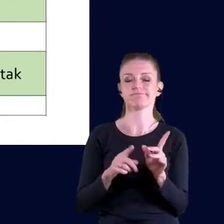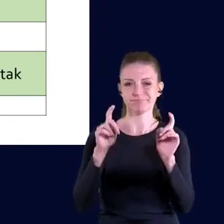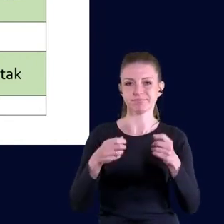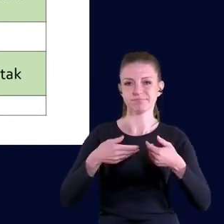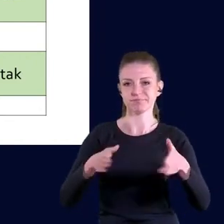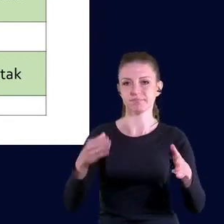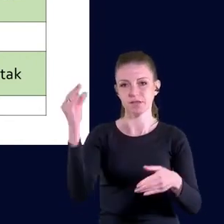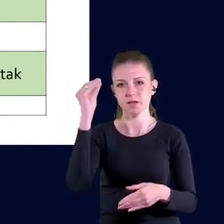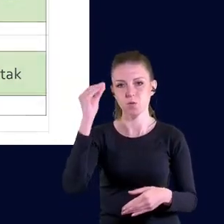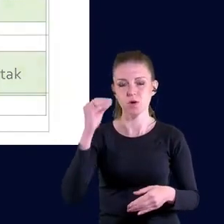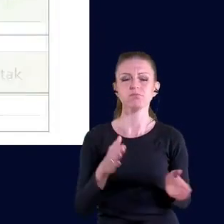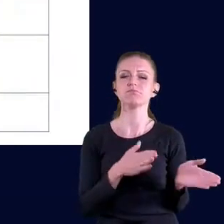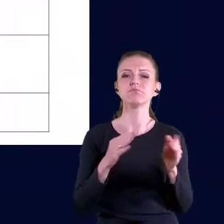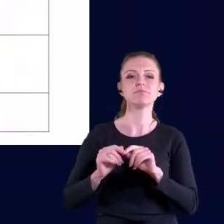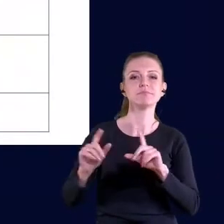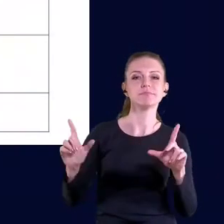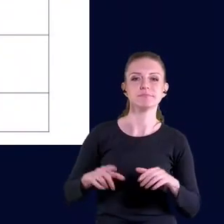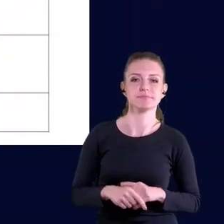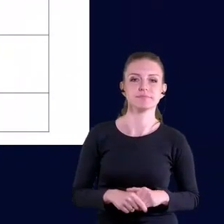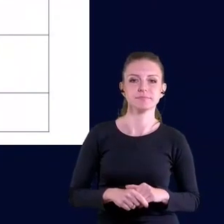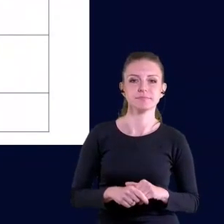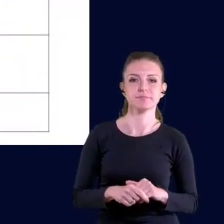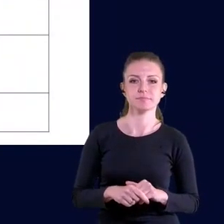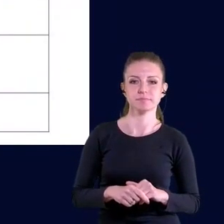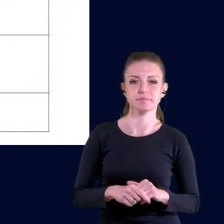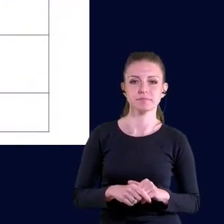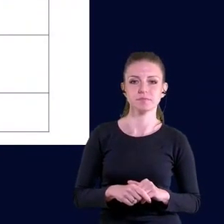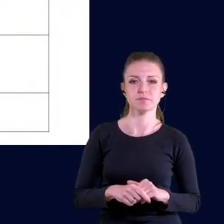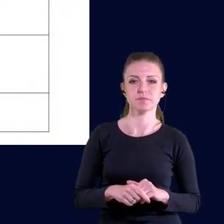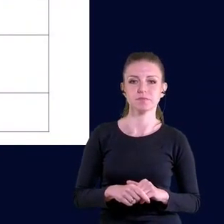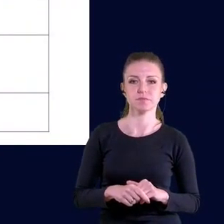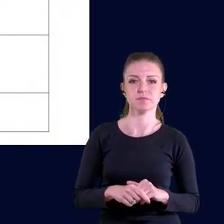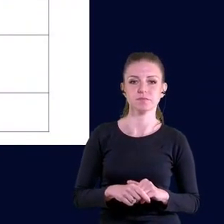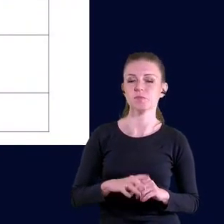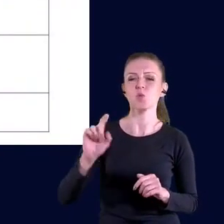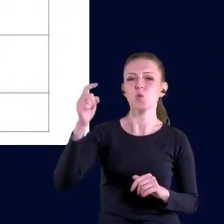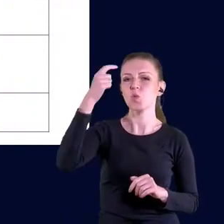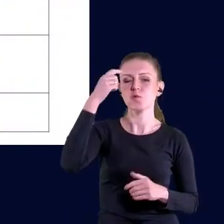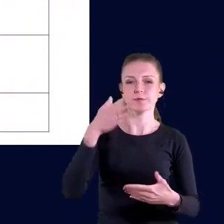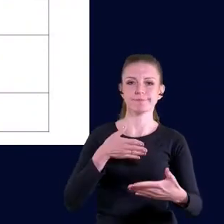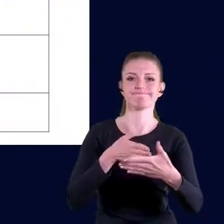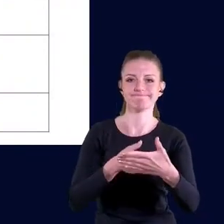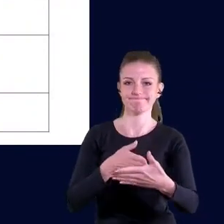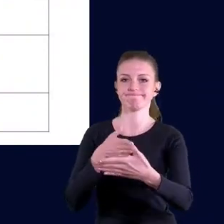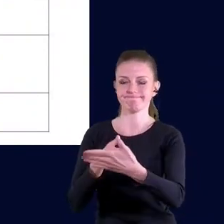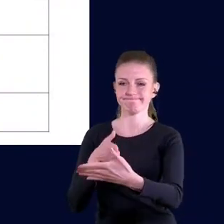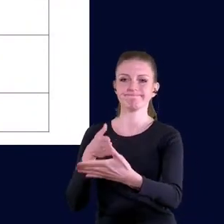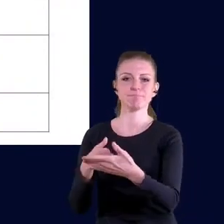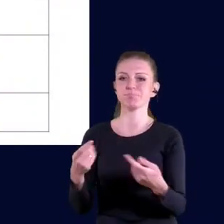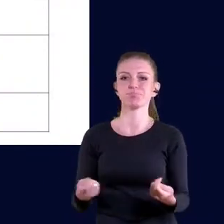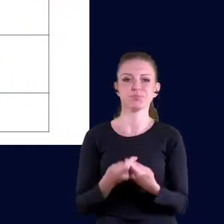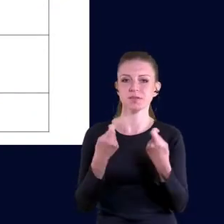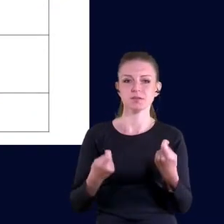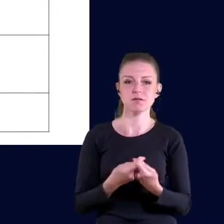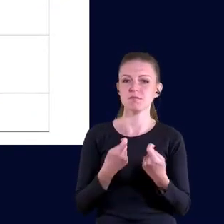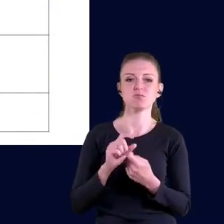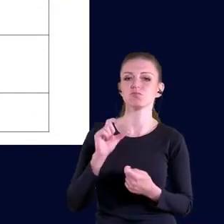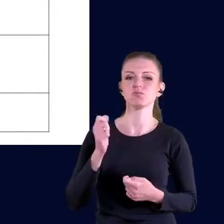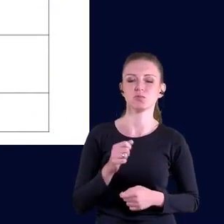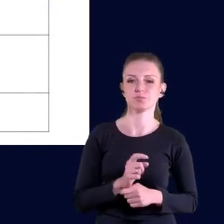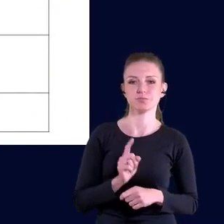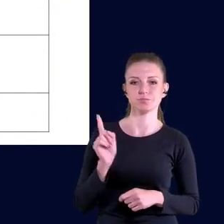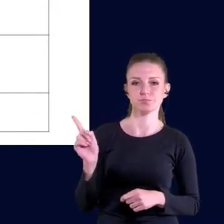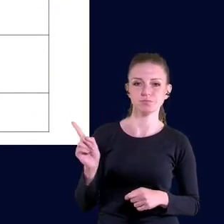następny slajd poproszę główne bariery na poziomie instytucjonalne Proszę zwrócić uwagę